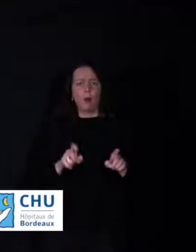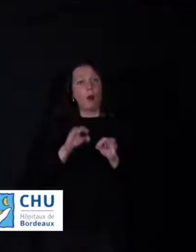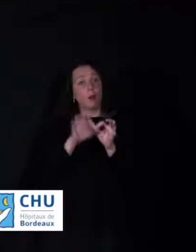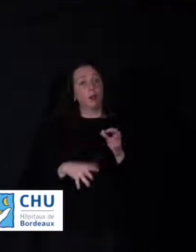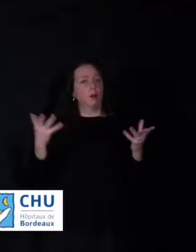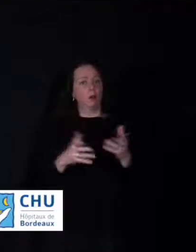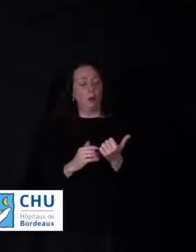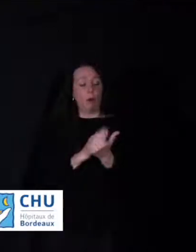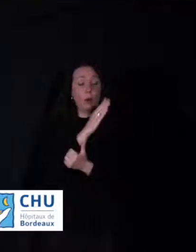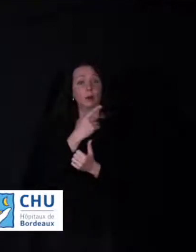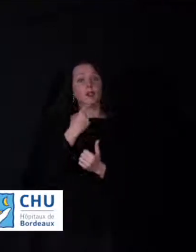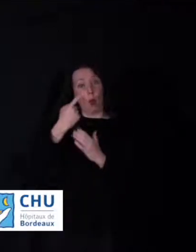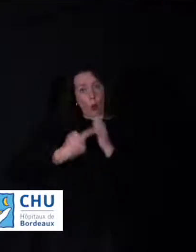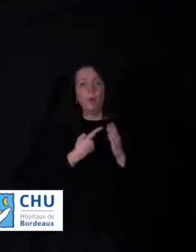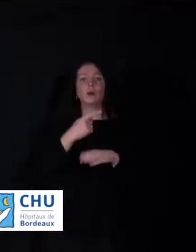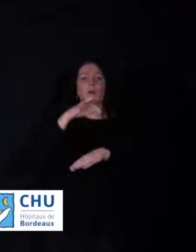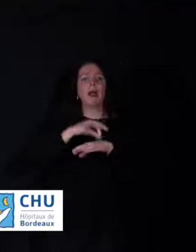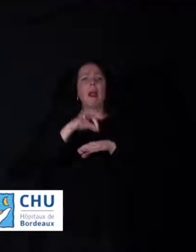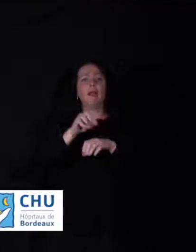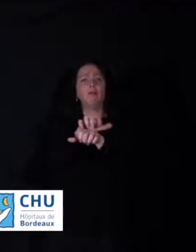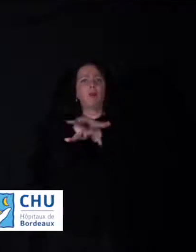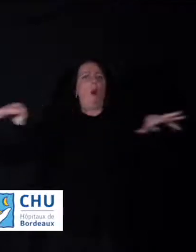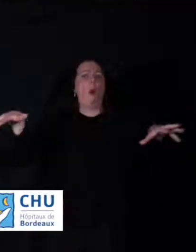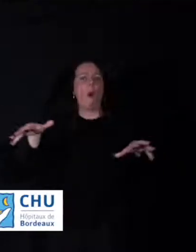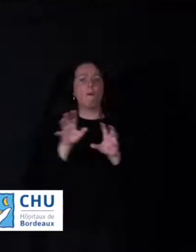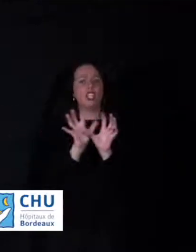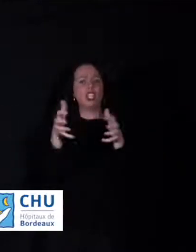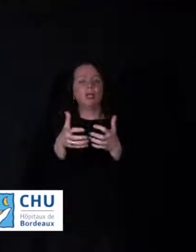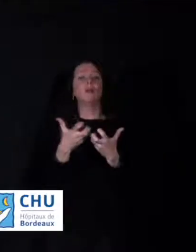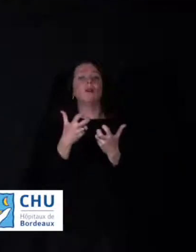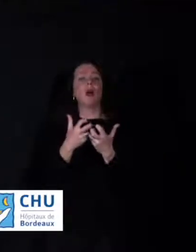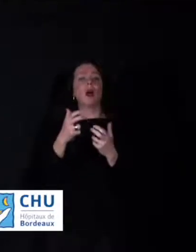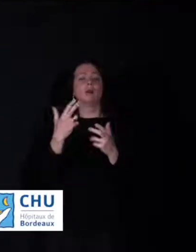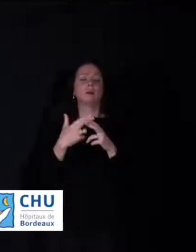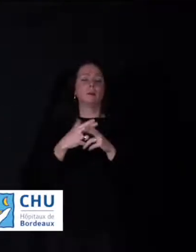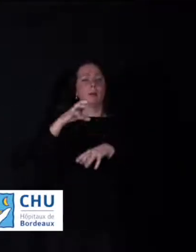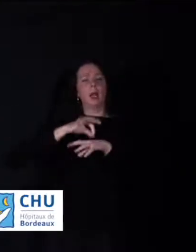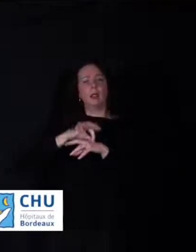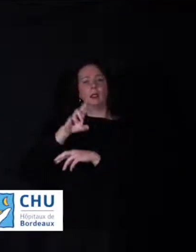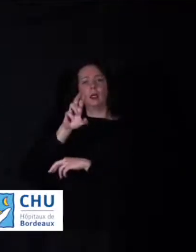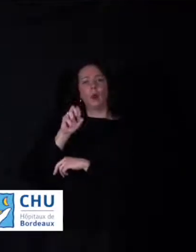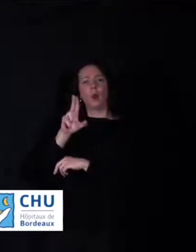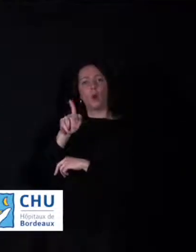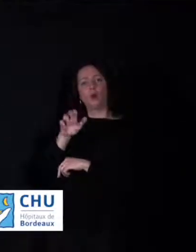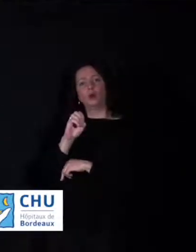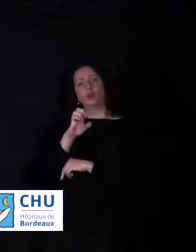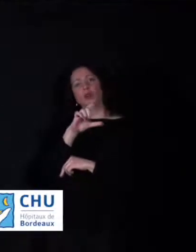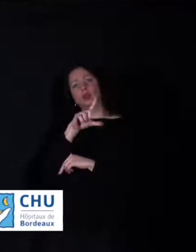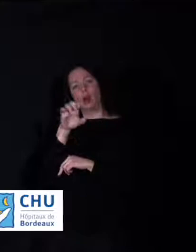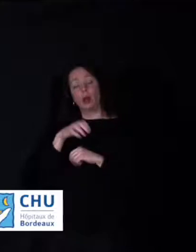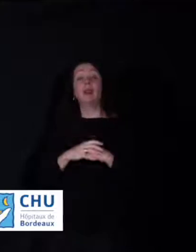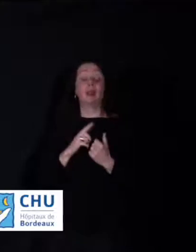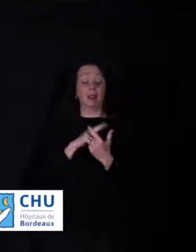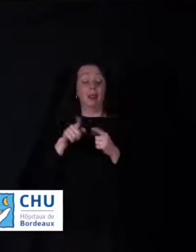d'abord, la réémergence de certaines épidémies, on le verra tout à l'heure avec la rougeole. Deuxièmement, on peut dire de façon factuelle